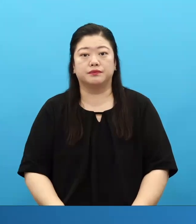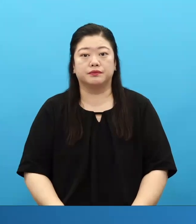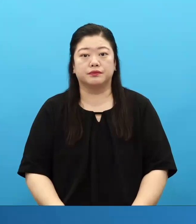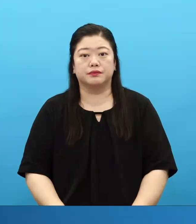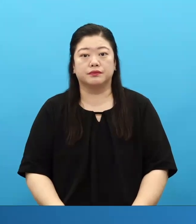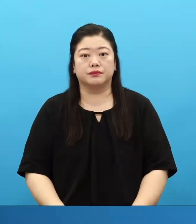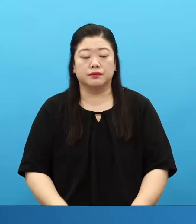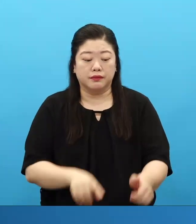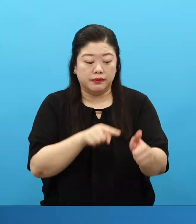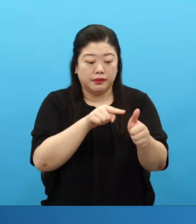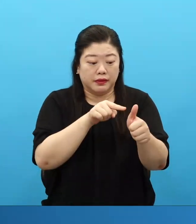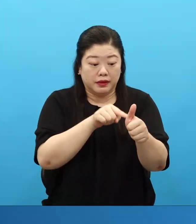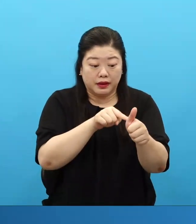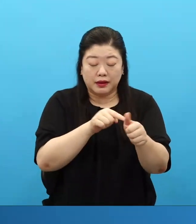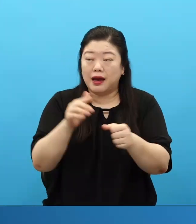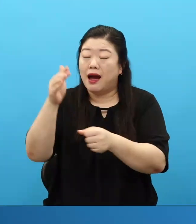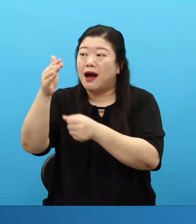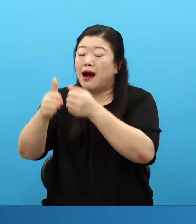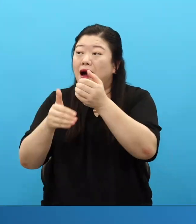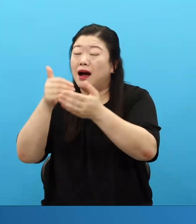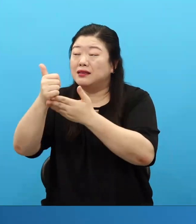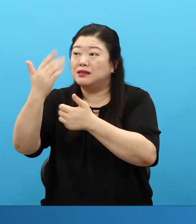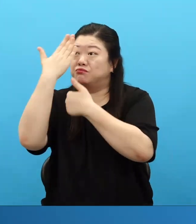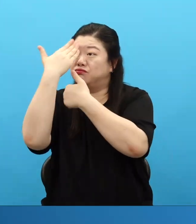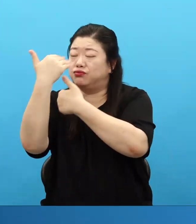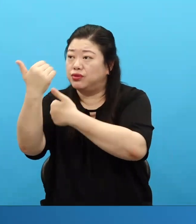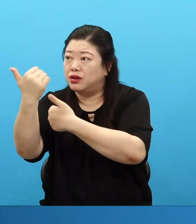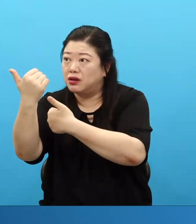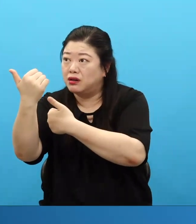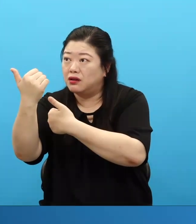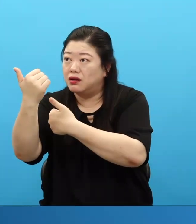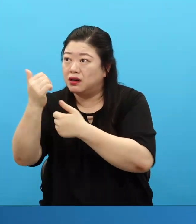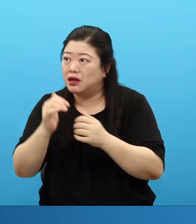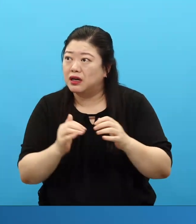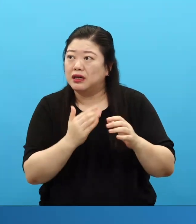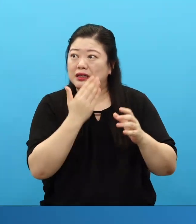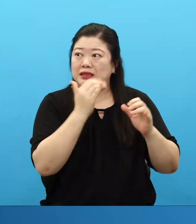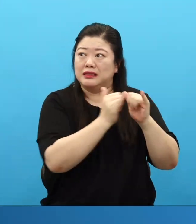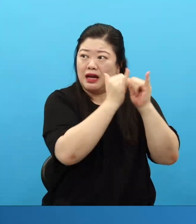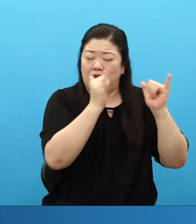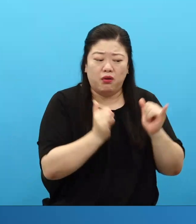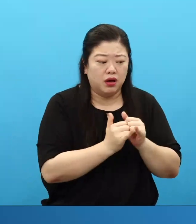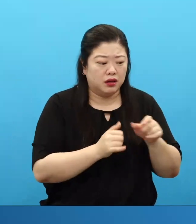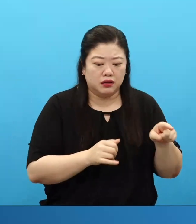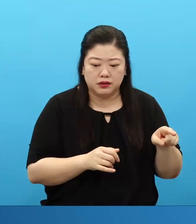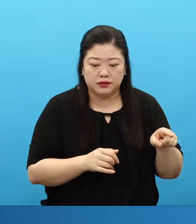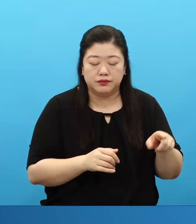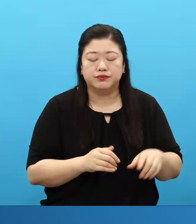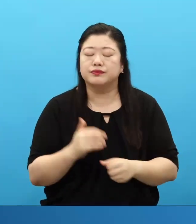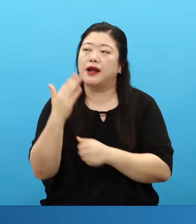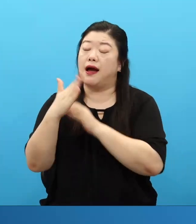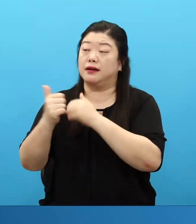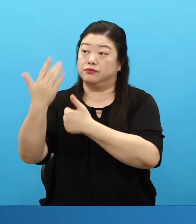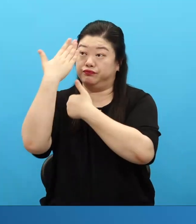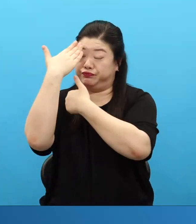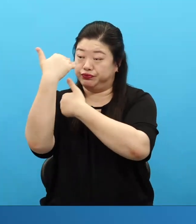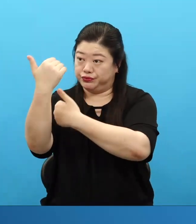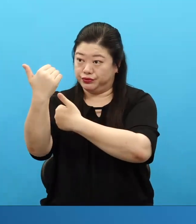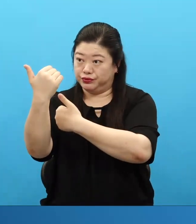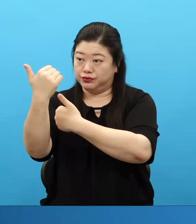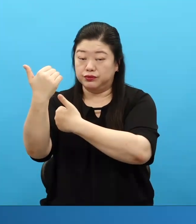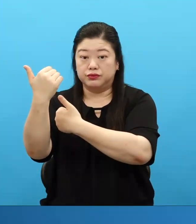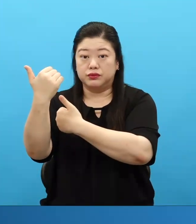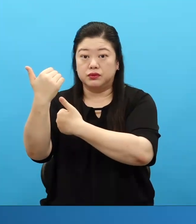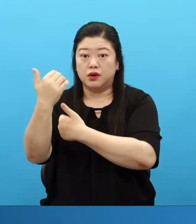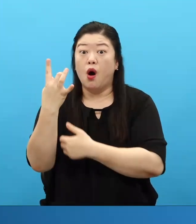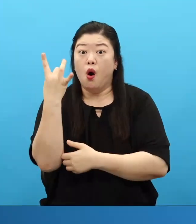선택한 겁니다. He chose God's absolute covenant. 살고 죽는 거는 내 계획이 아닙니다. That living or dying, that's not up to me. 나중에 이거 갖다 들키면 죽는데요. Oh, if